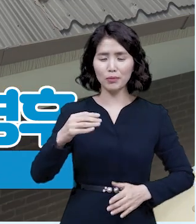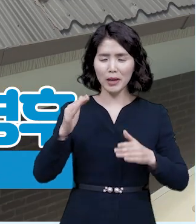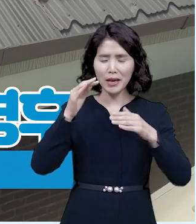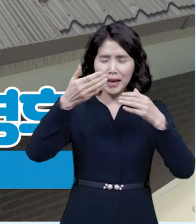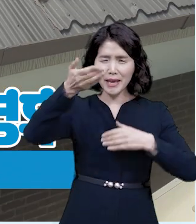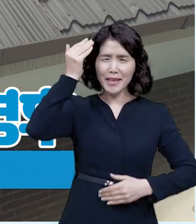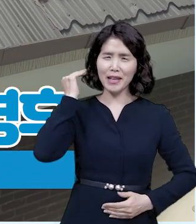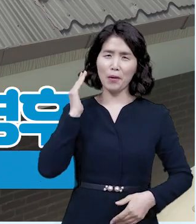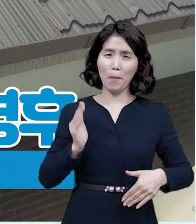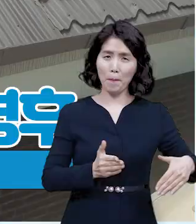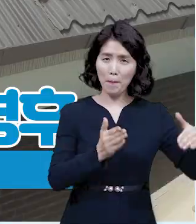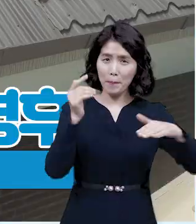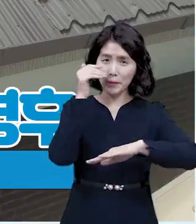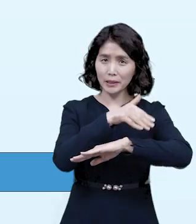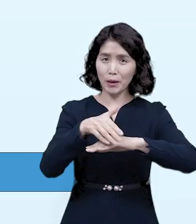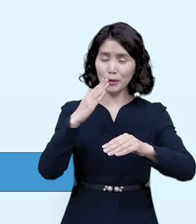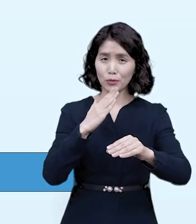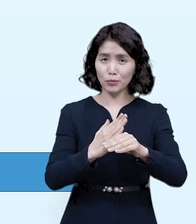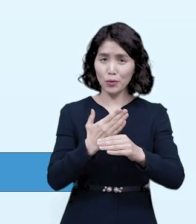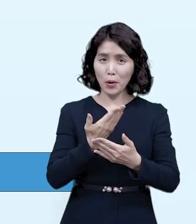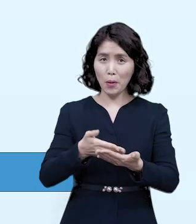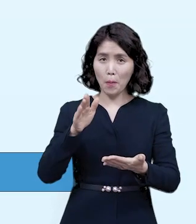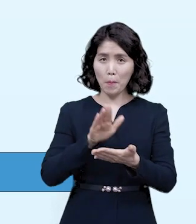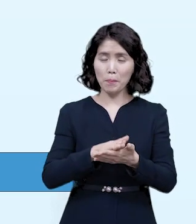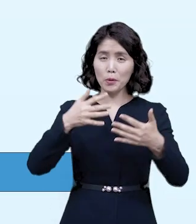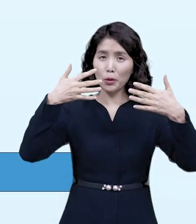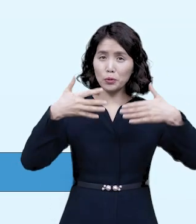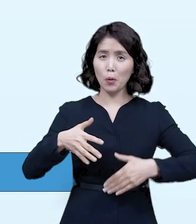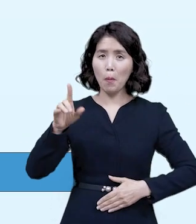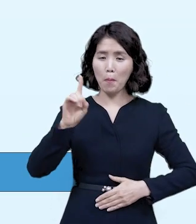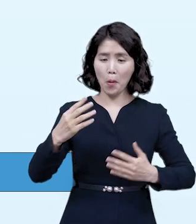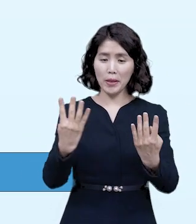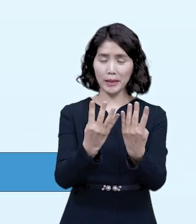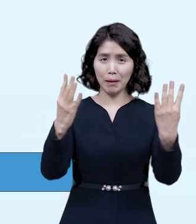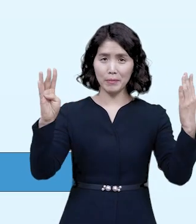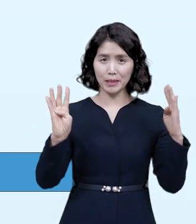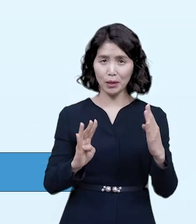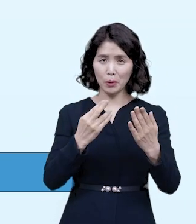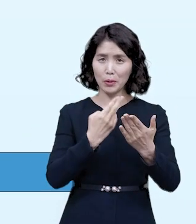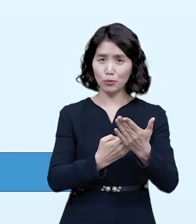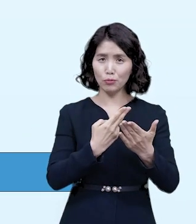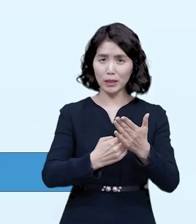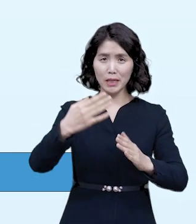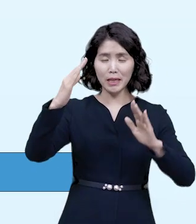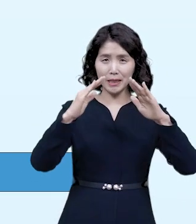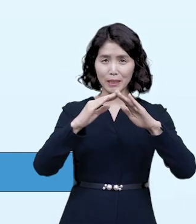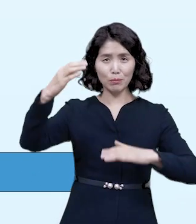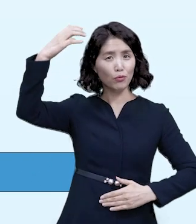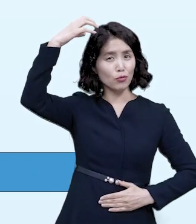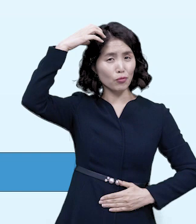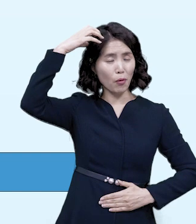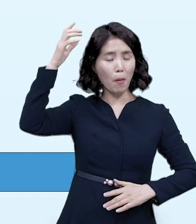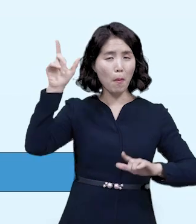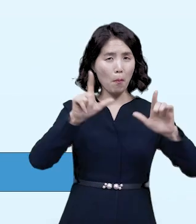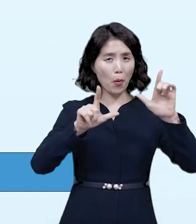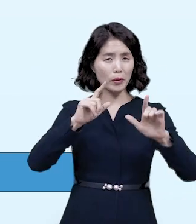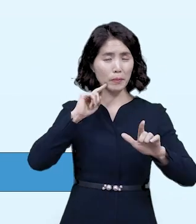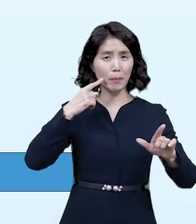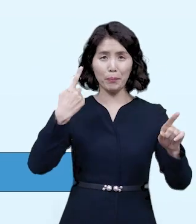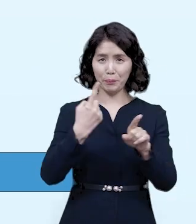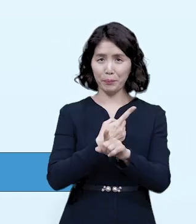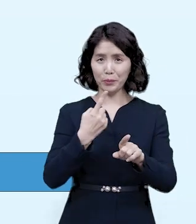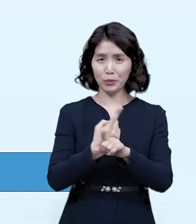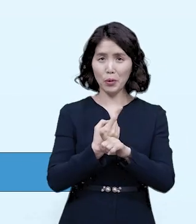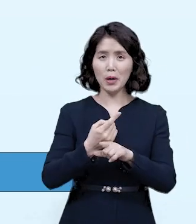옛 골목길로 만들 계획인데요. 집수리 공사 지원 항목은 담장, 외부 창호, 지붕 등 외부 경관